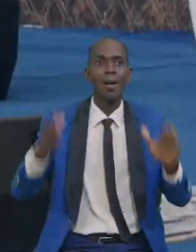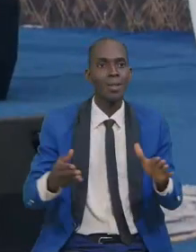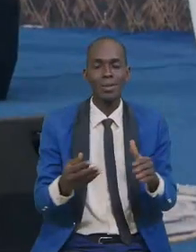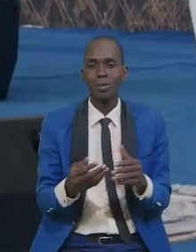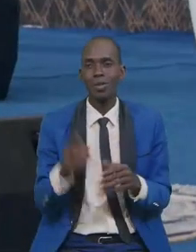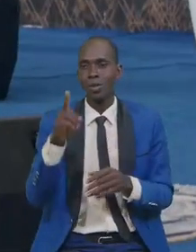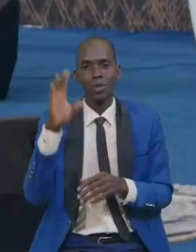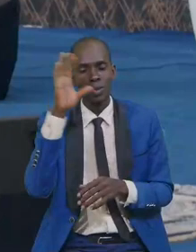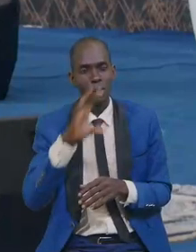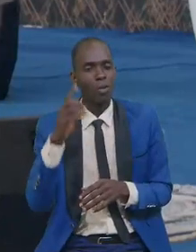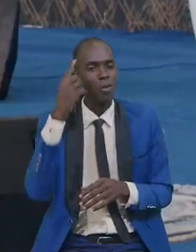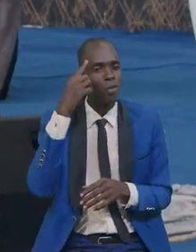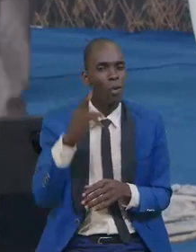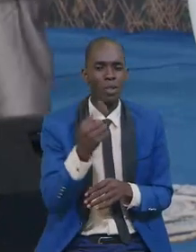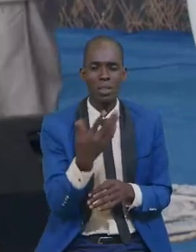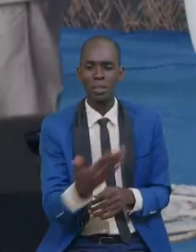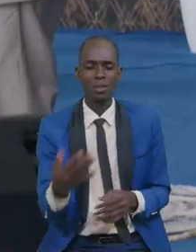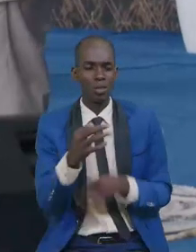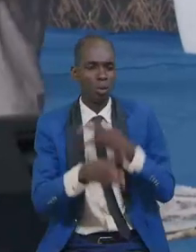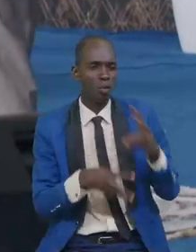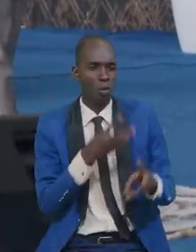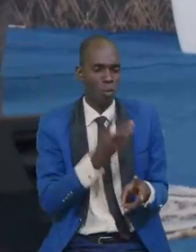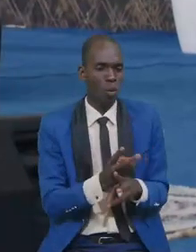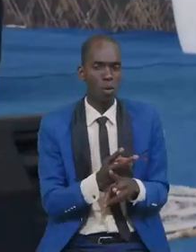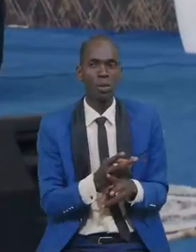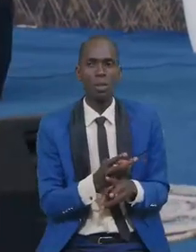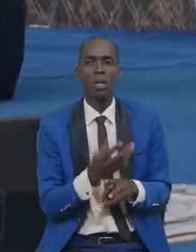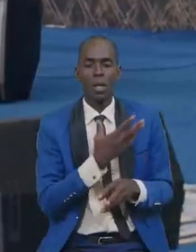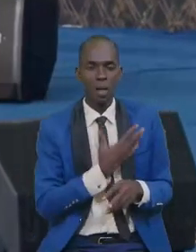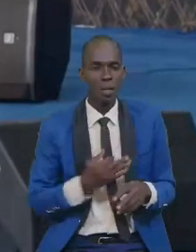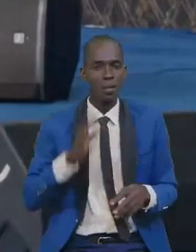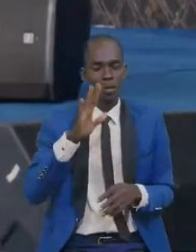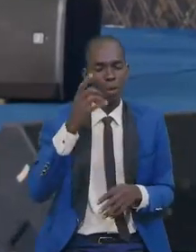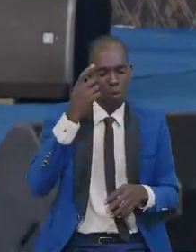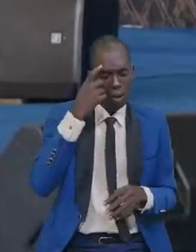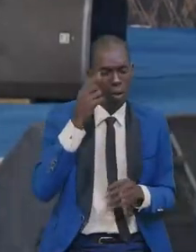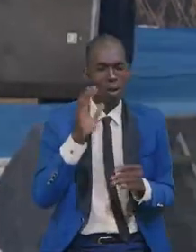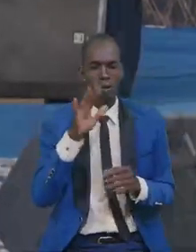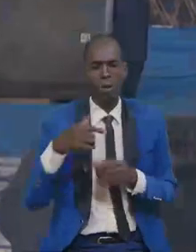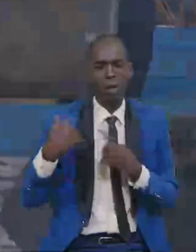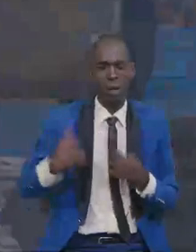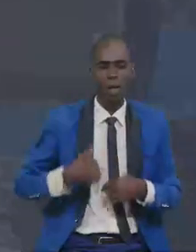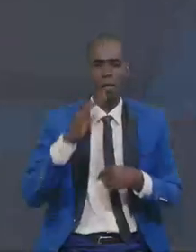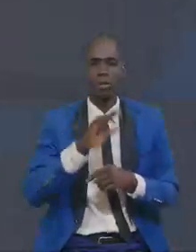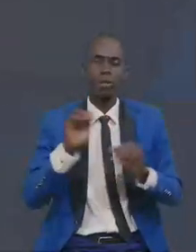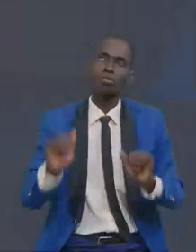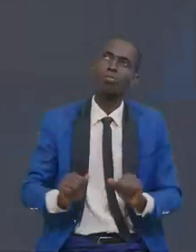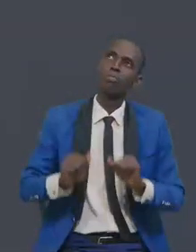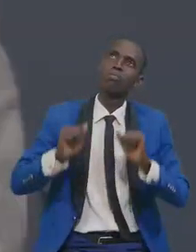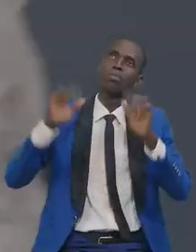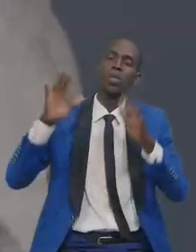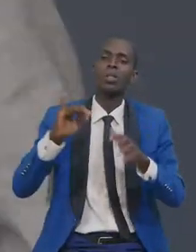la terre, si nous cherchons les choses du monde, notre pensée, notre cœur, notre